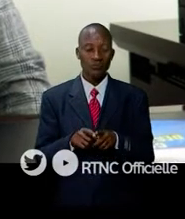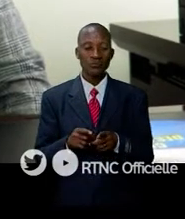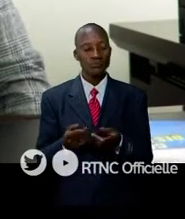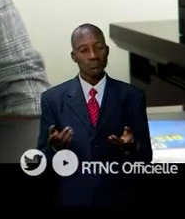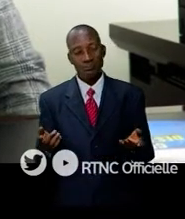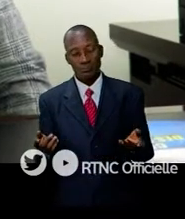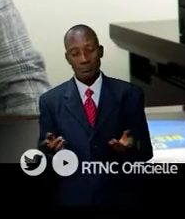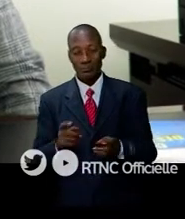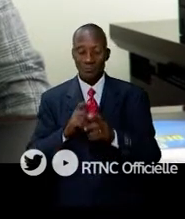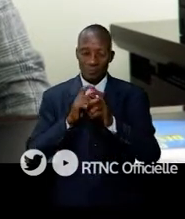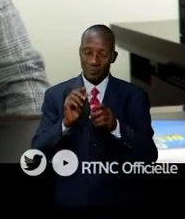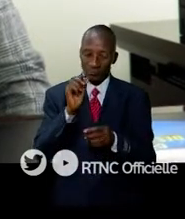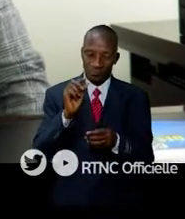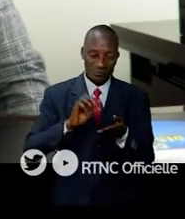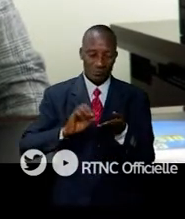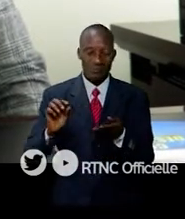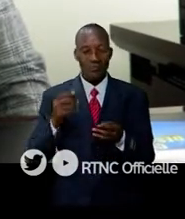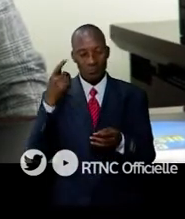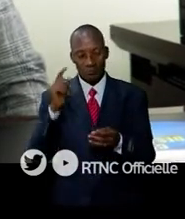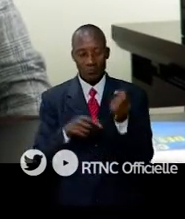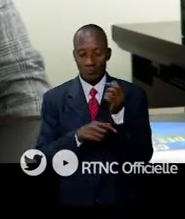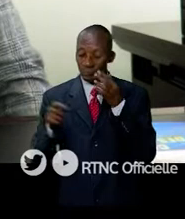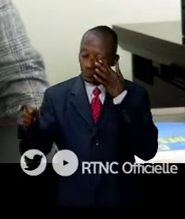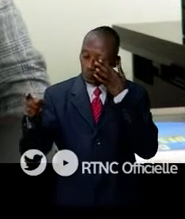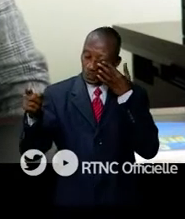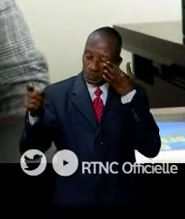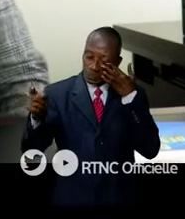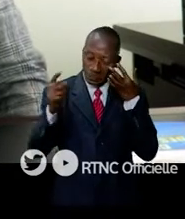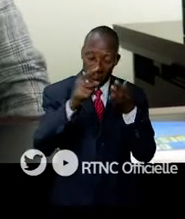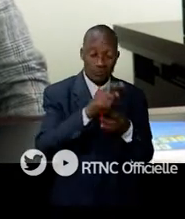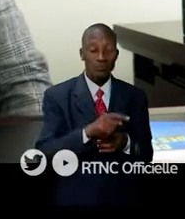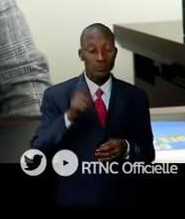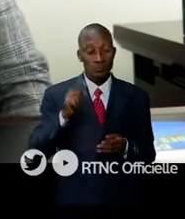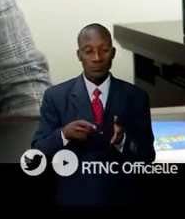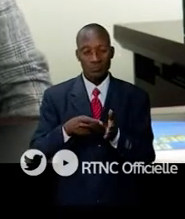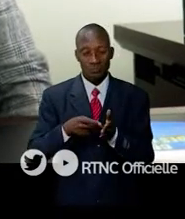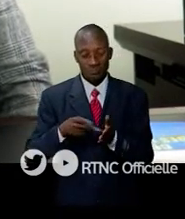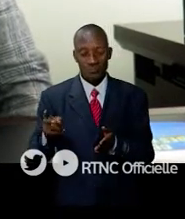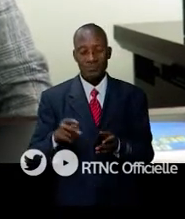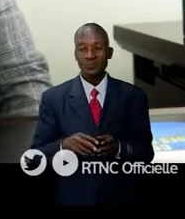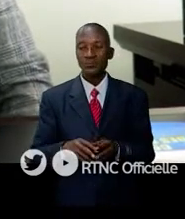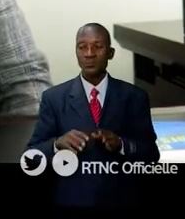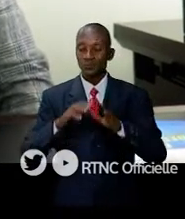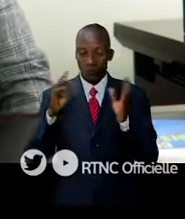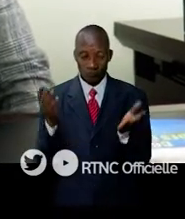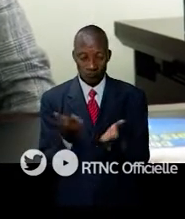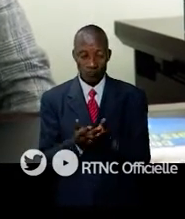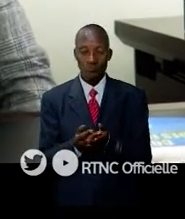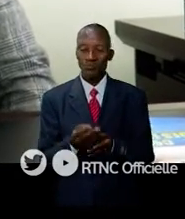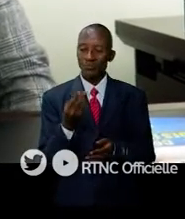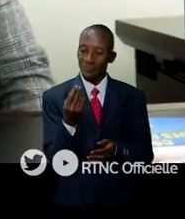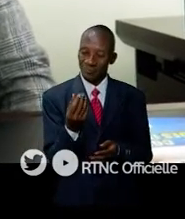quelconque parce que les contribuables sont appelés à payer l'intégralité du montant de l'acompte